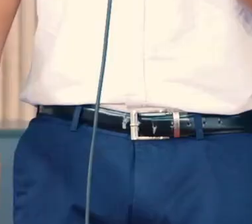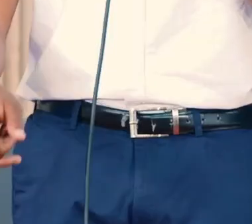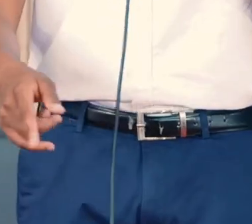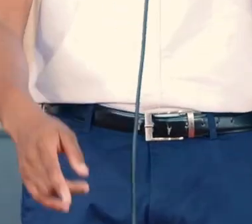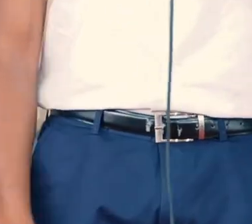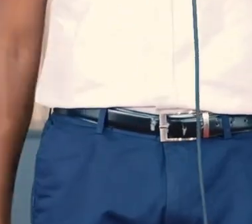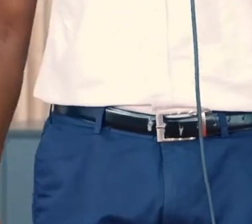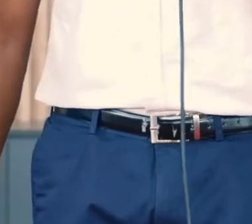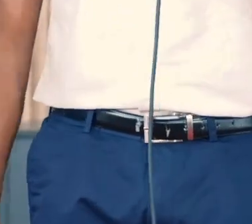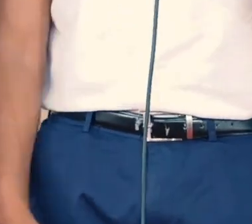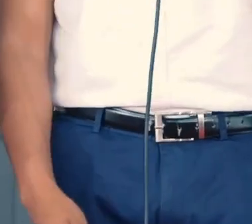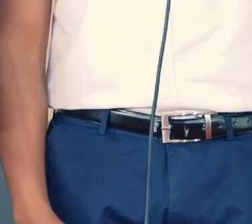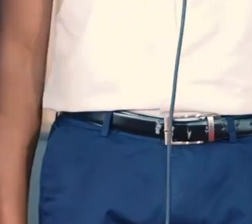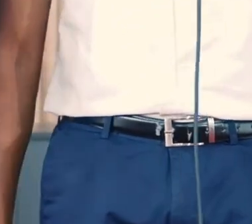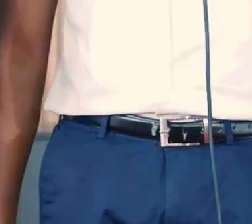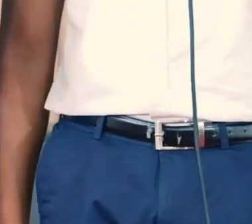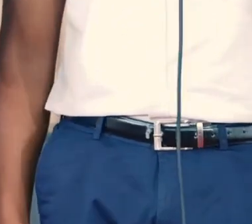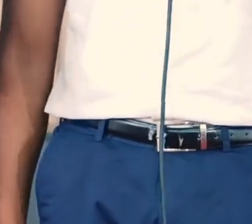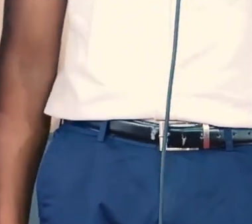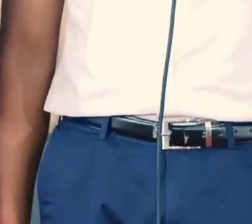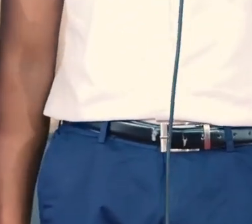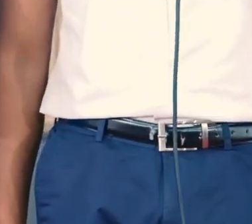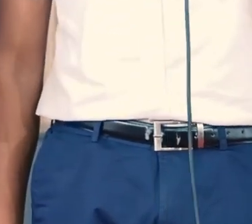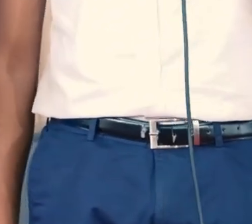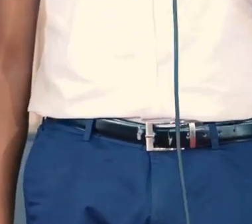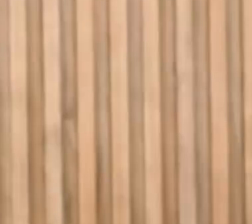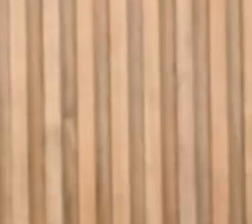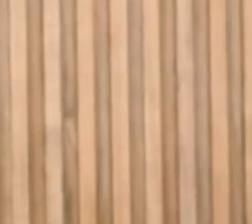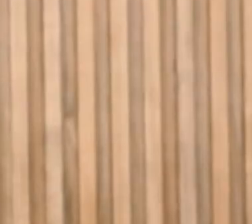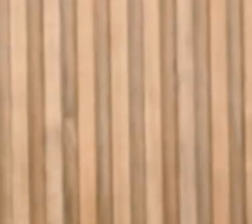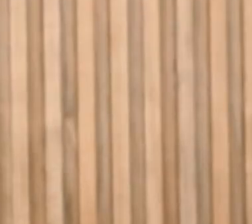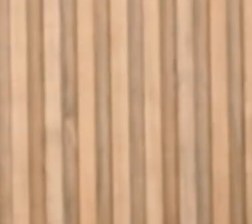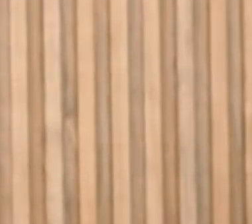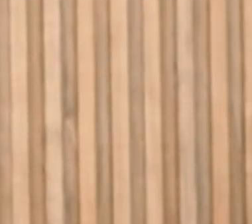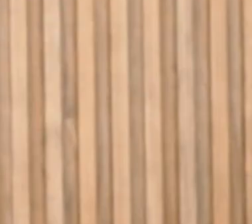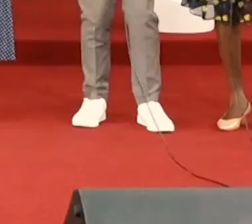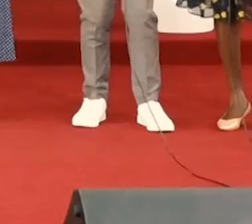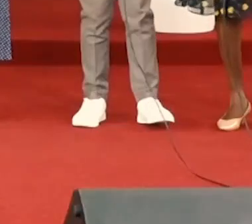achazouyaje kutonga umambo wakewo.